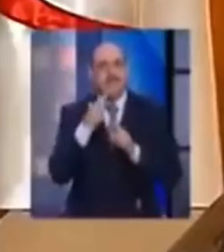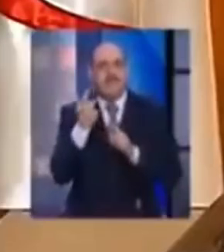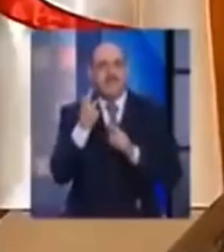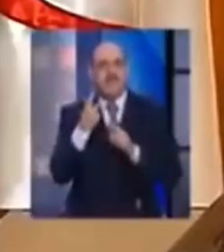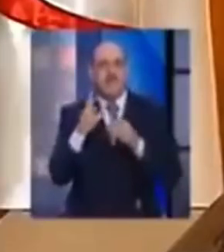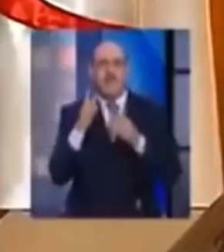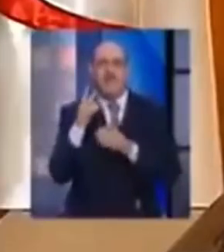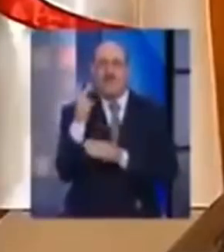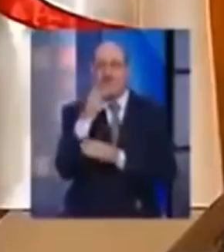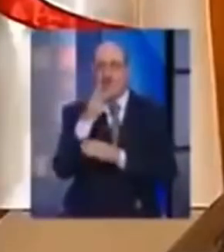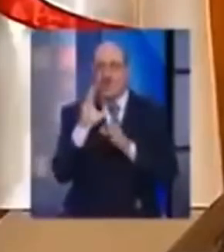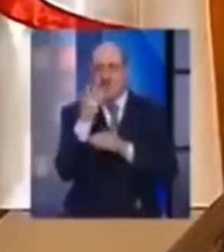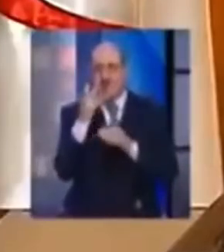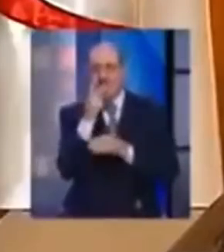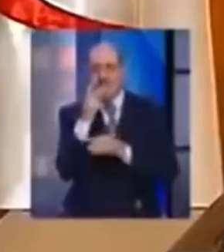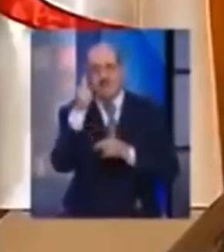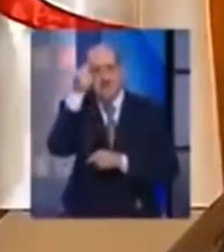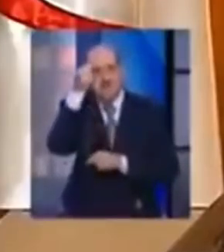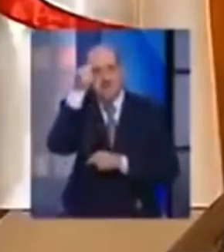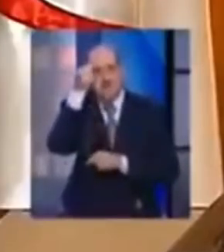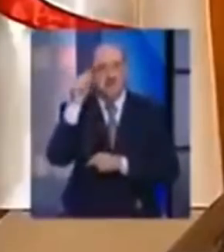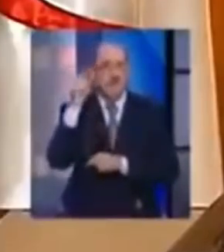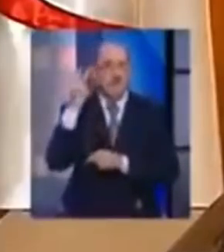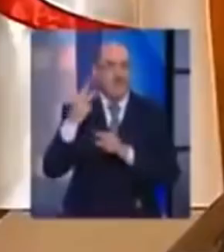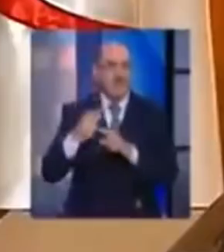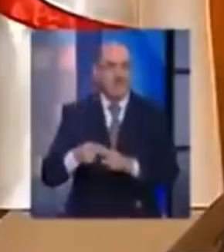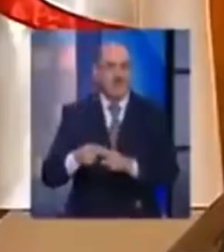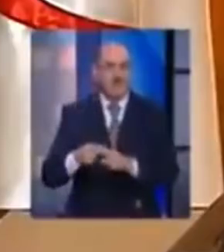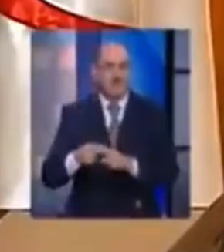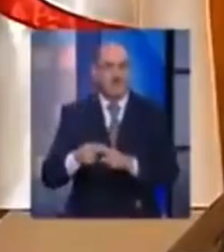قلائل تكون الذكرى الثانية